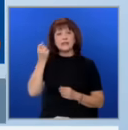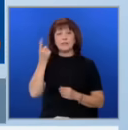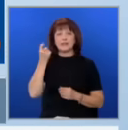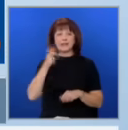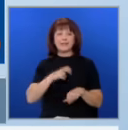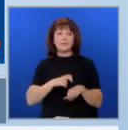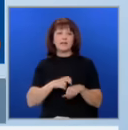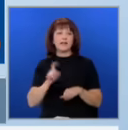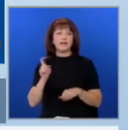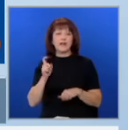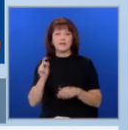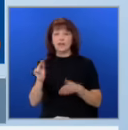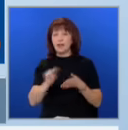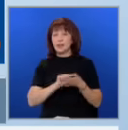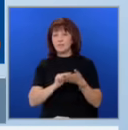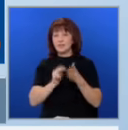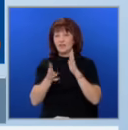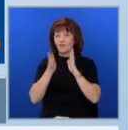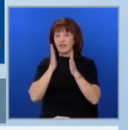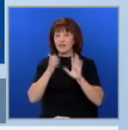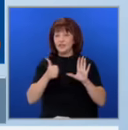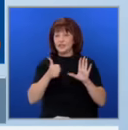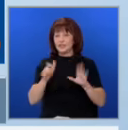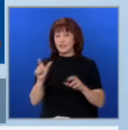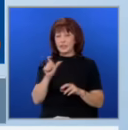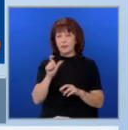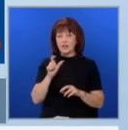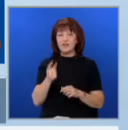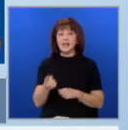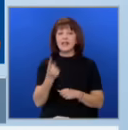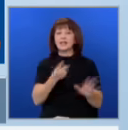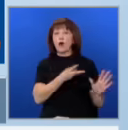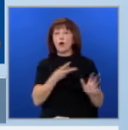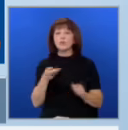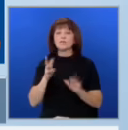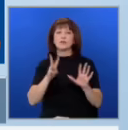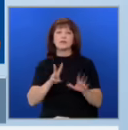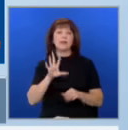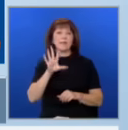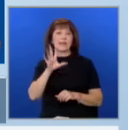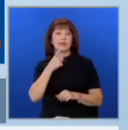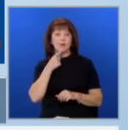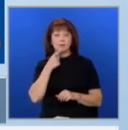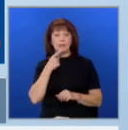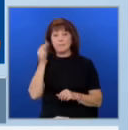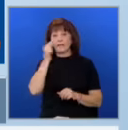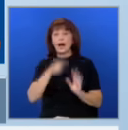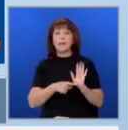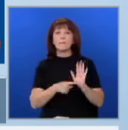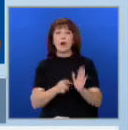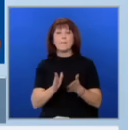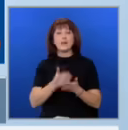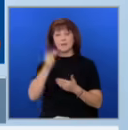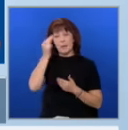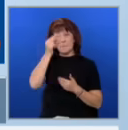Министър-председателят Димитър Главчев написа във Фейсбук, че на 6 септември 1885 България показа, че между